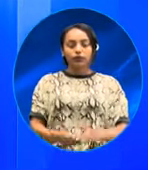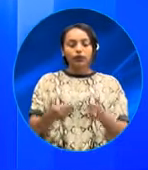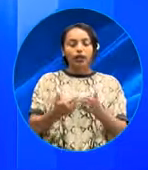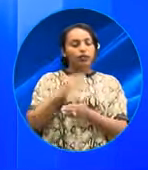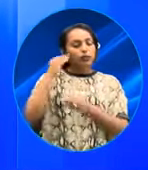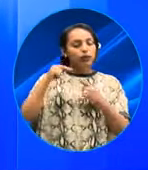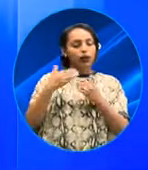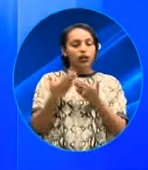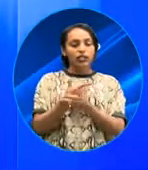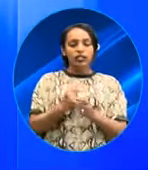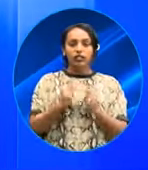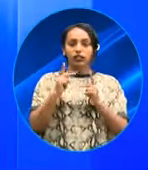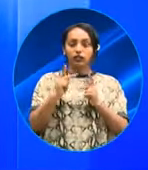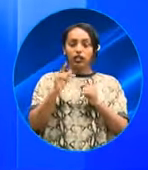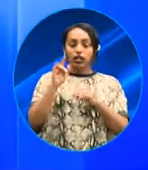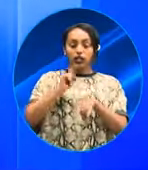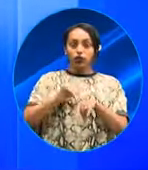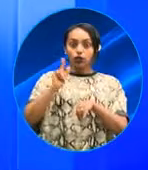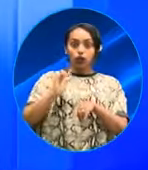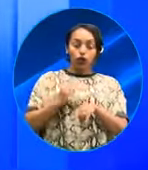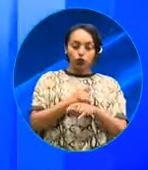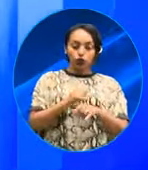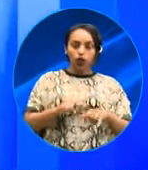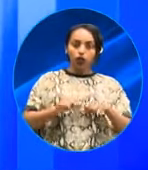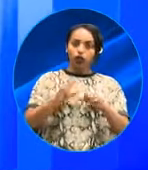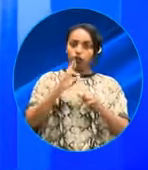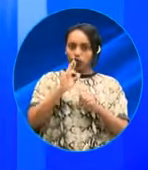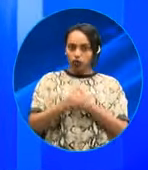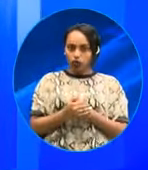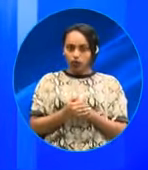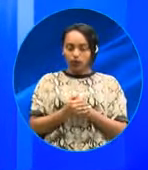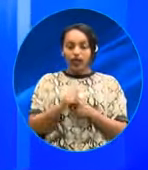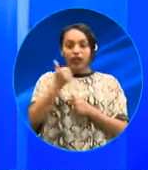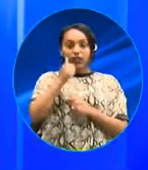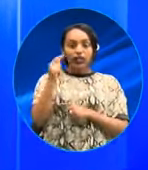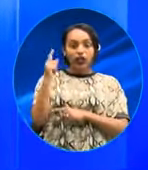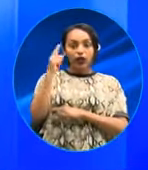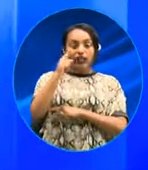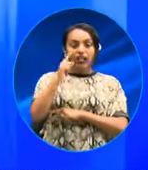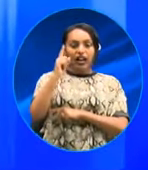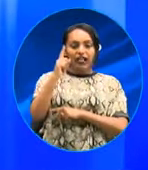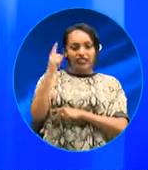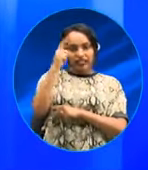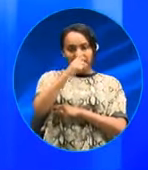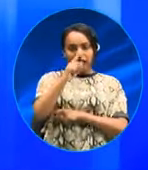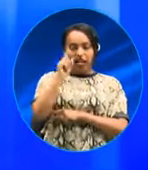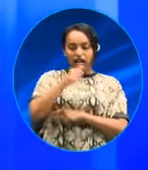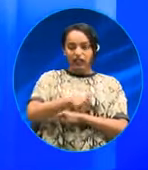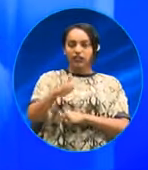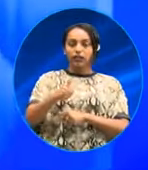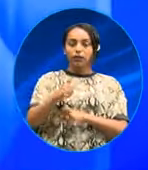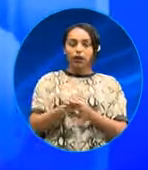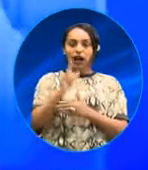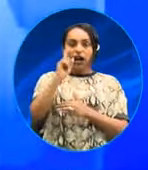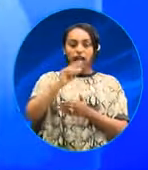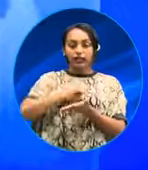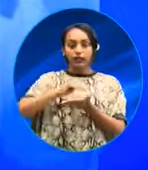ከአዲስ ሚዲያ ኔትወርክ አዲስ ቴሌቪዥን የሰዓቱ ዜናዎቻችን እንደቀጠሉ ናቸው። በነገ ዕለት በአንድ ጀንበር በአዲስ